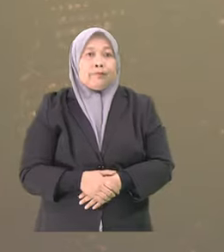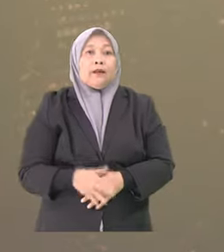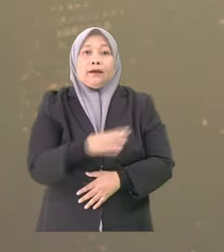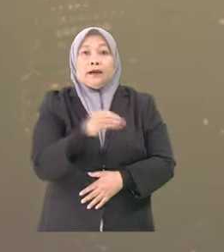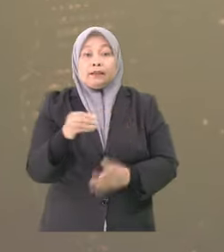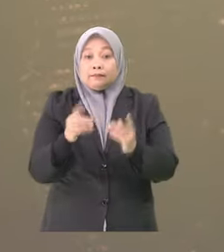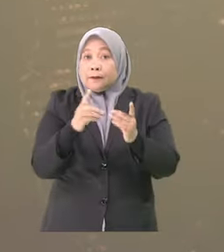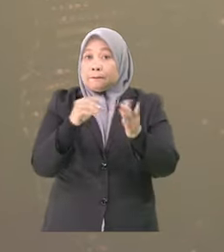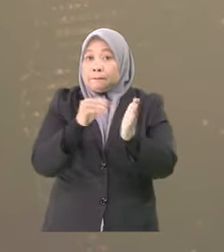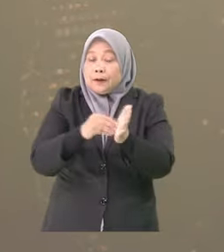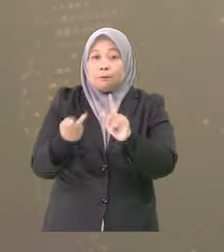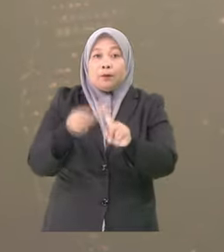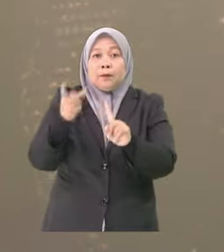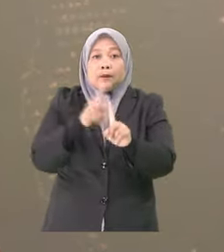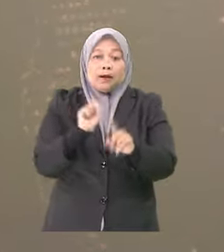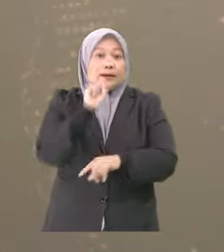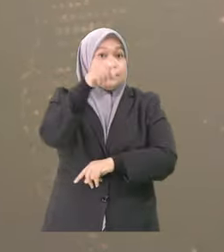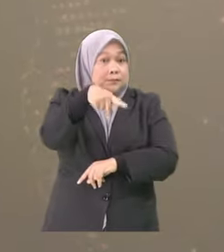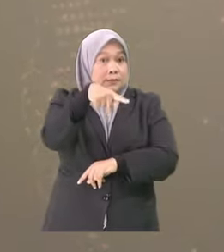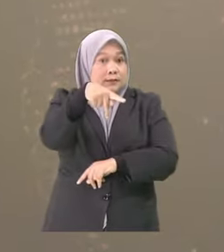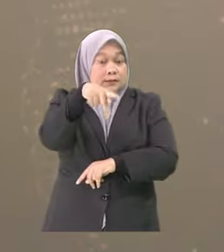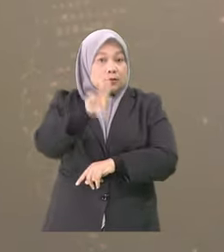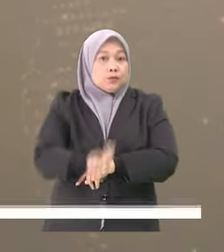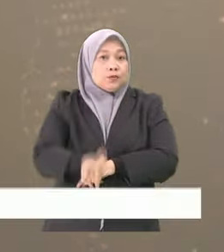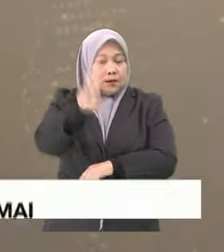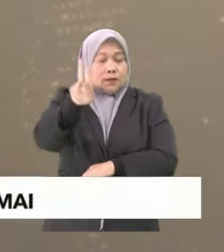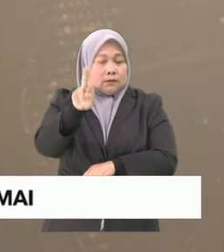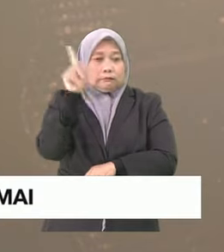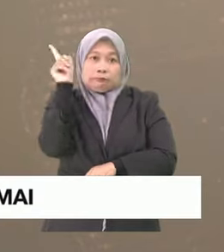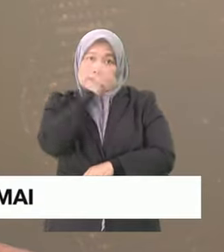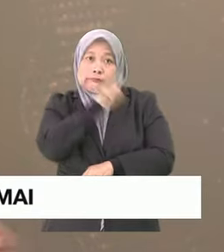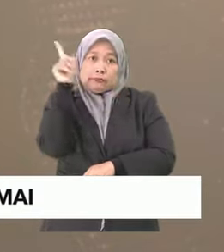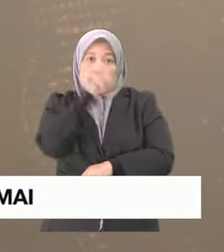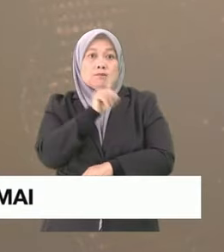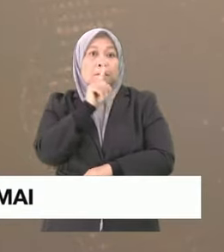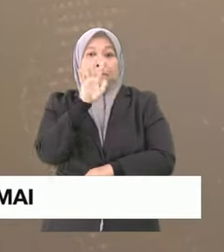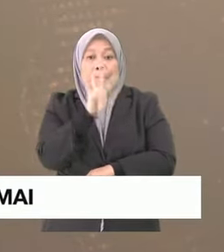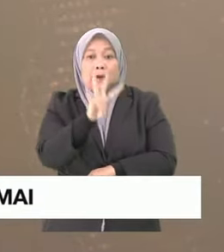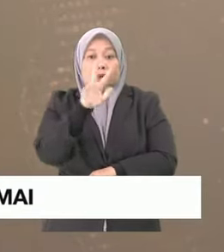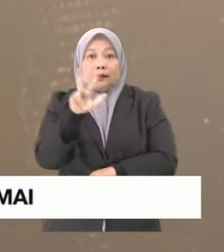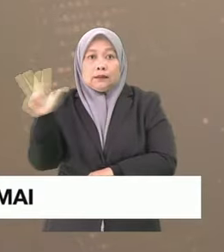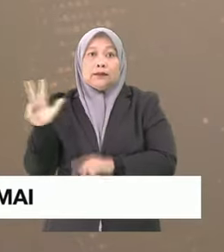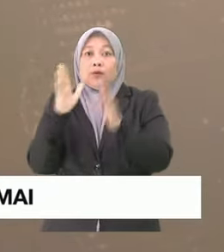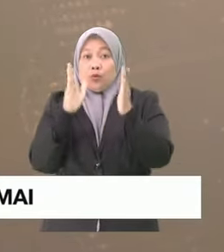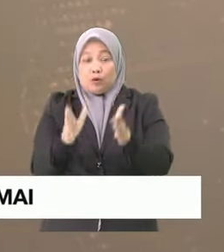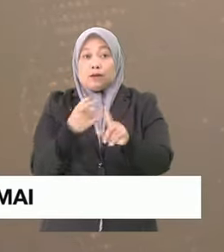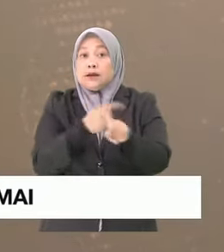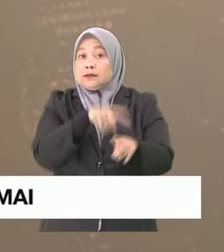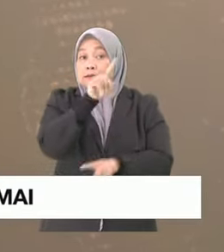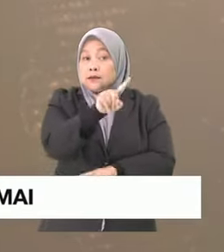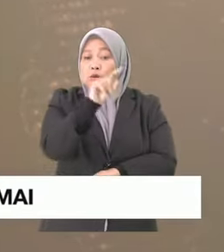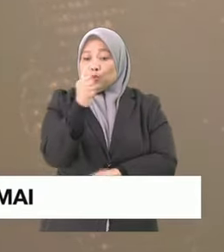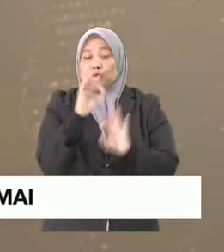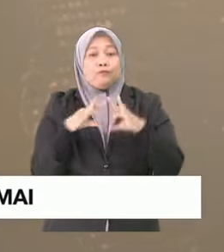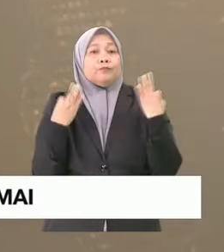Dan di Pulau Pinang pula, daerah seberang Perai Utara antara kawasan yang terjejas teruk apabila seramai 433 mangsa daripada